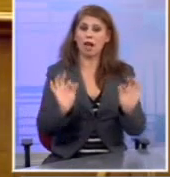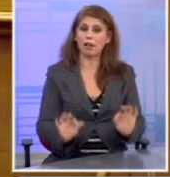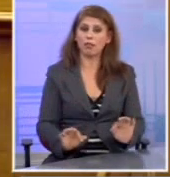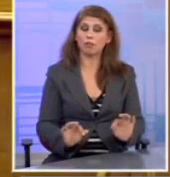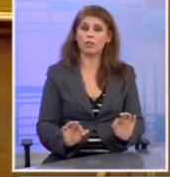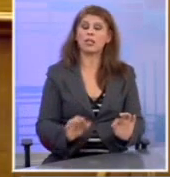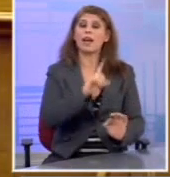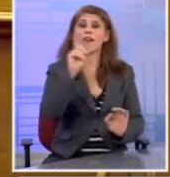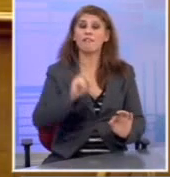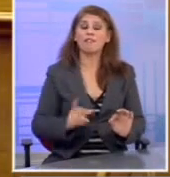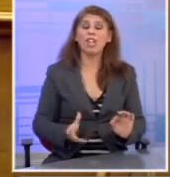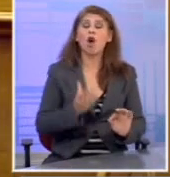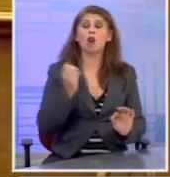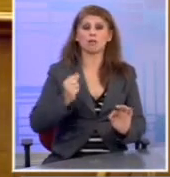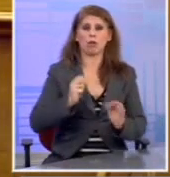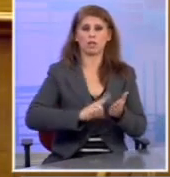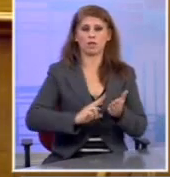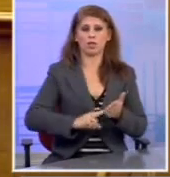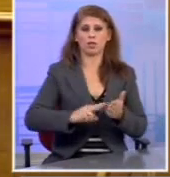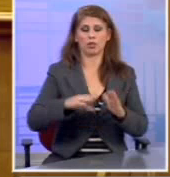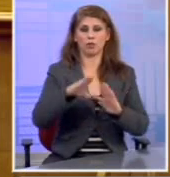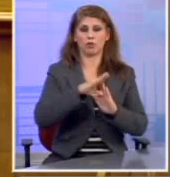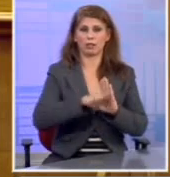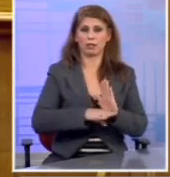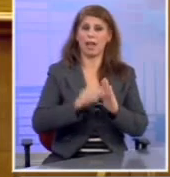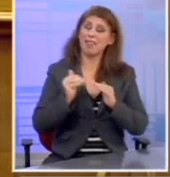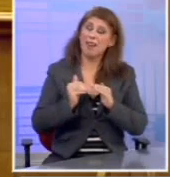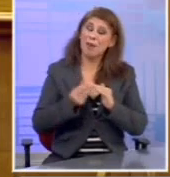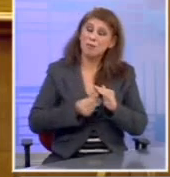σύστημα, επαναλαμβάνω, ξεπερνά τη συμφωνία.